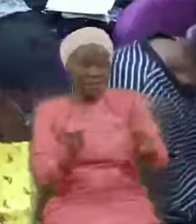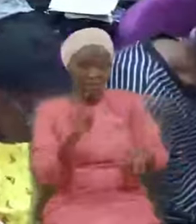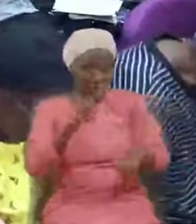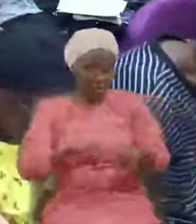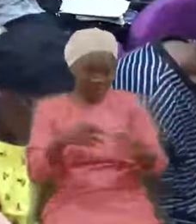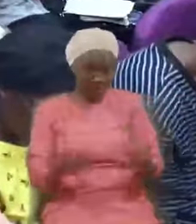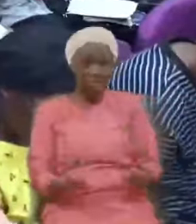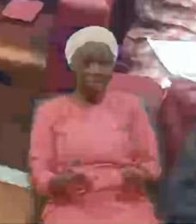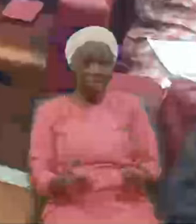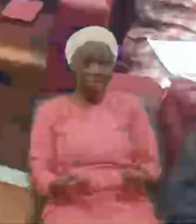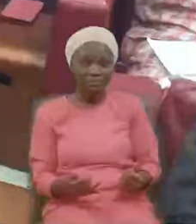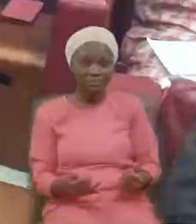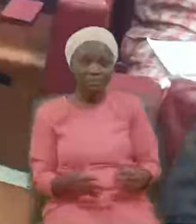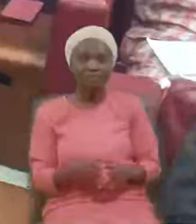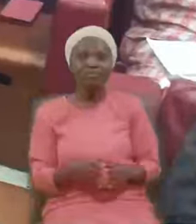sur la chaise où tu es assis,